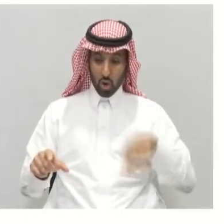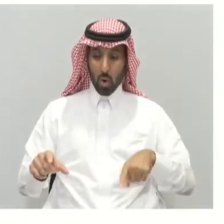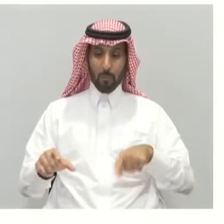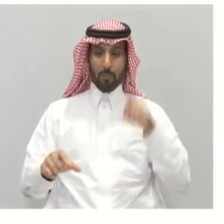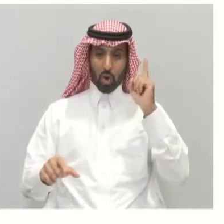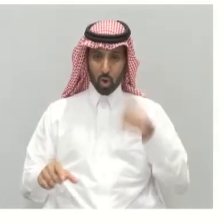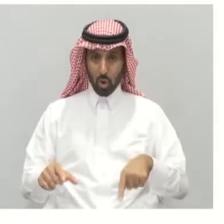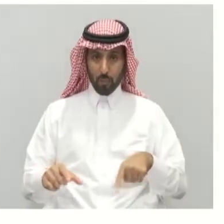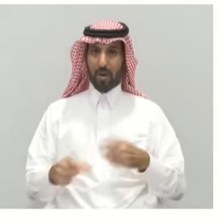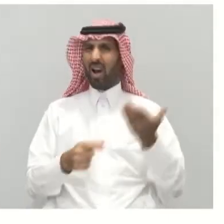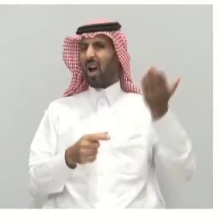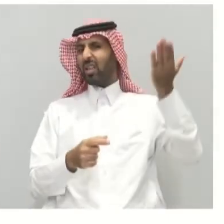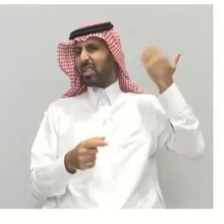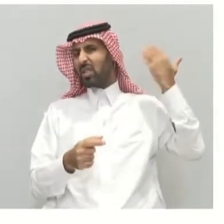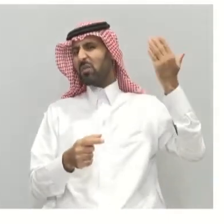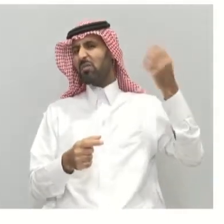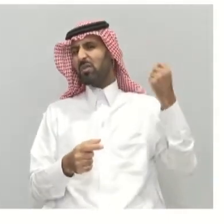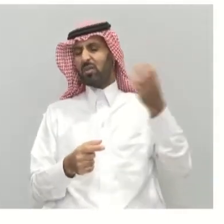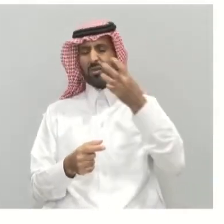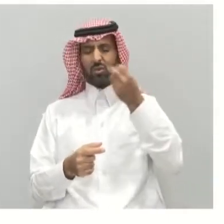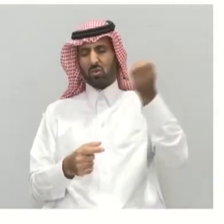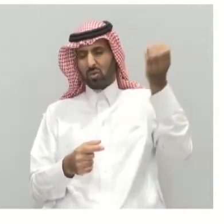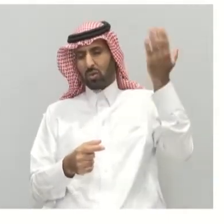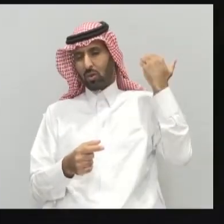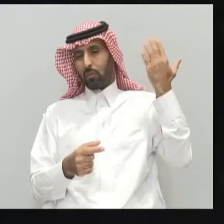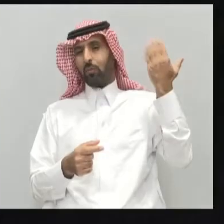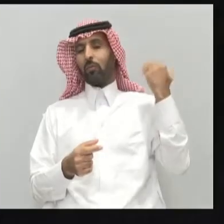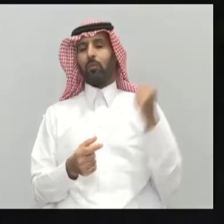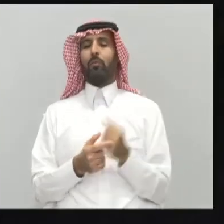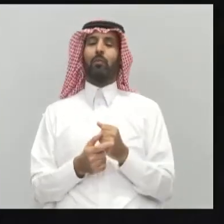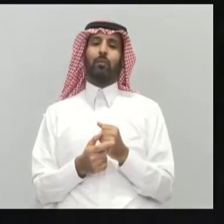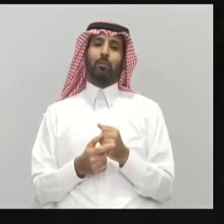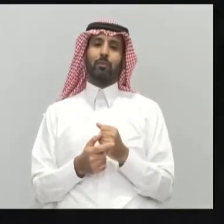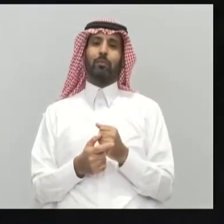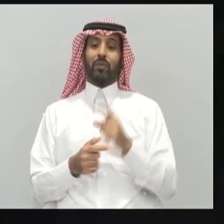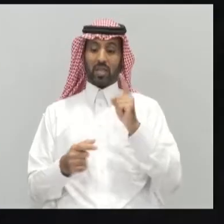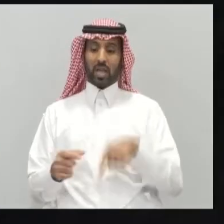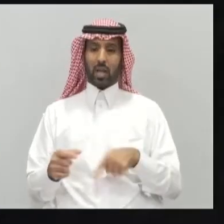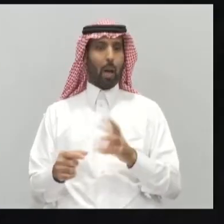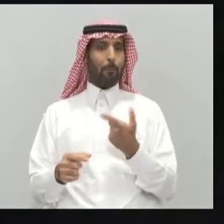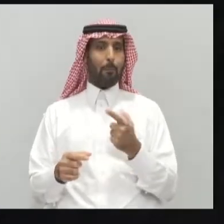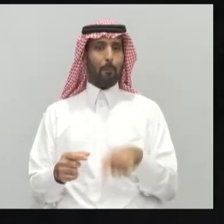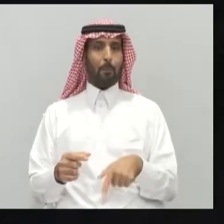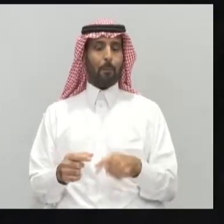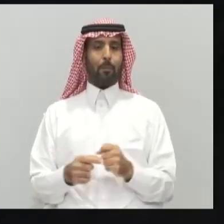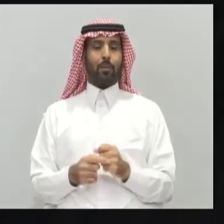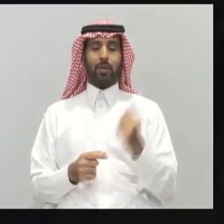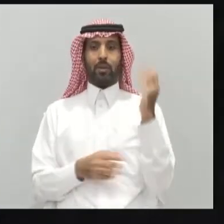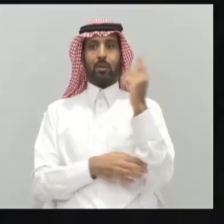إيش؟ Past dates and time. The dates. And when I say May 15th, it's a date.